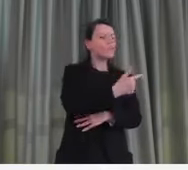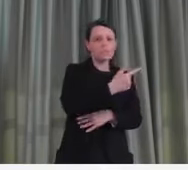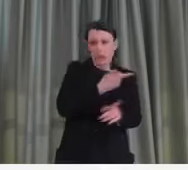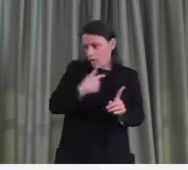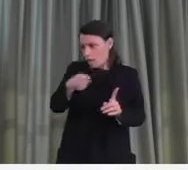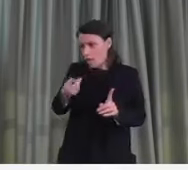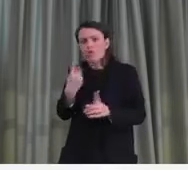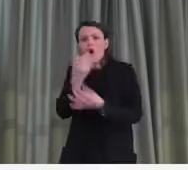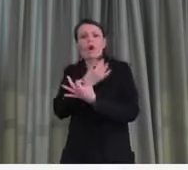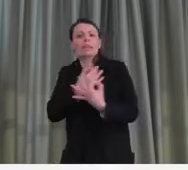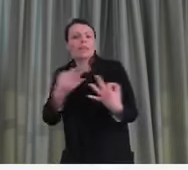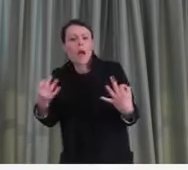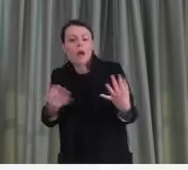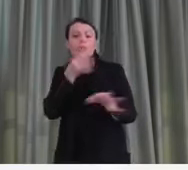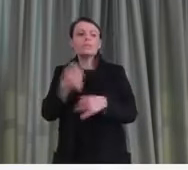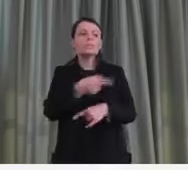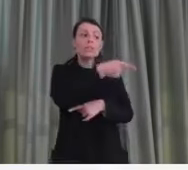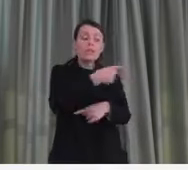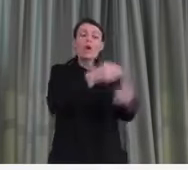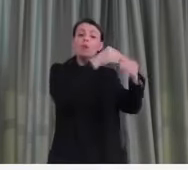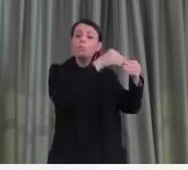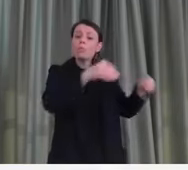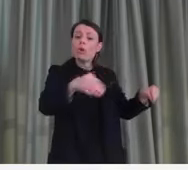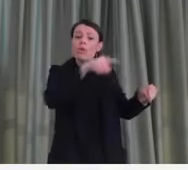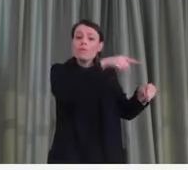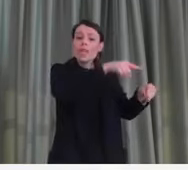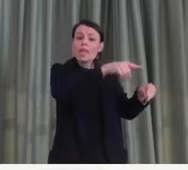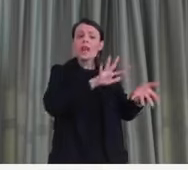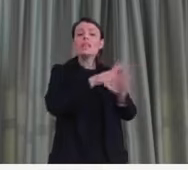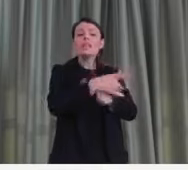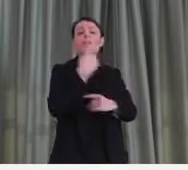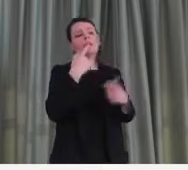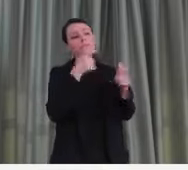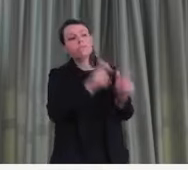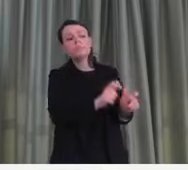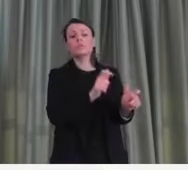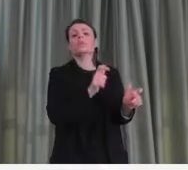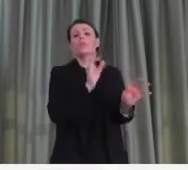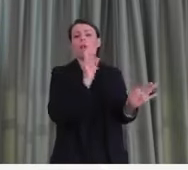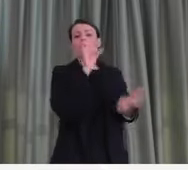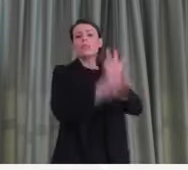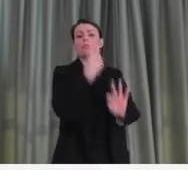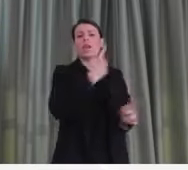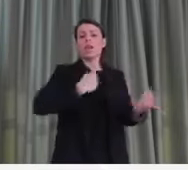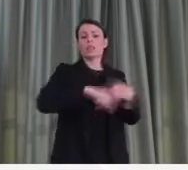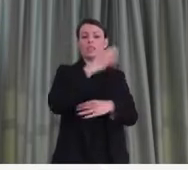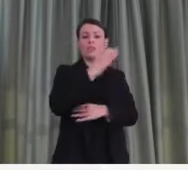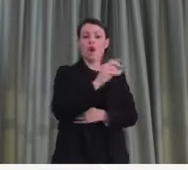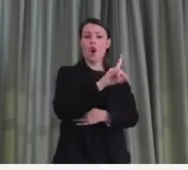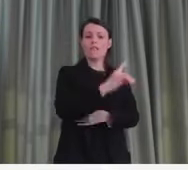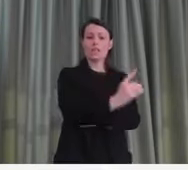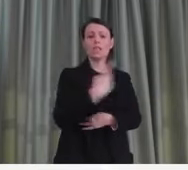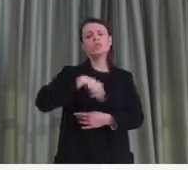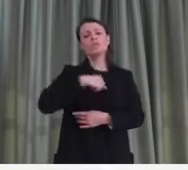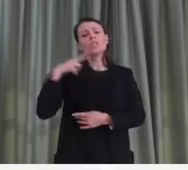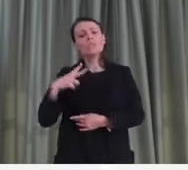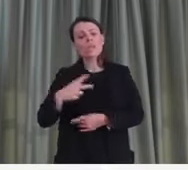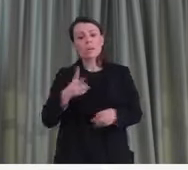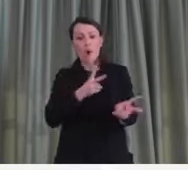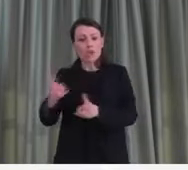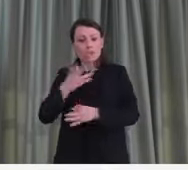un hub per la terapia intensiva covi che pian pianino speriamo il prima possibile di far tornare il nostro ospedale occuparsi